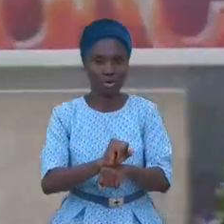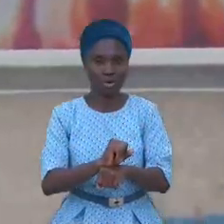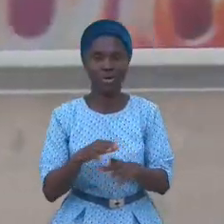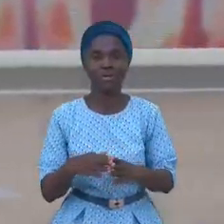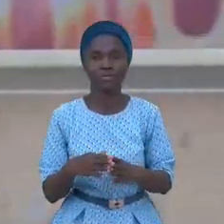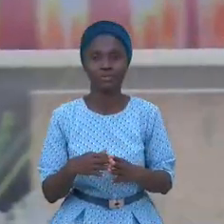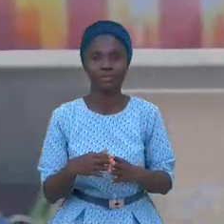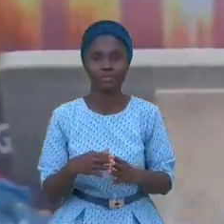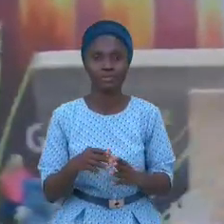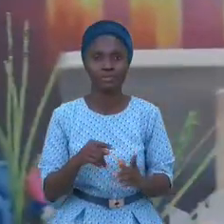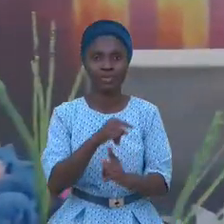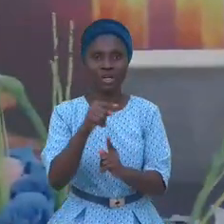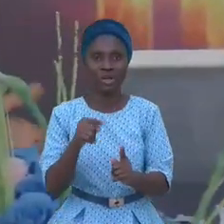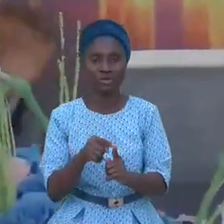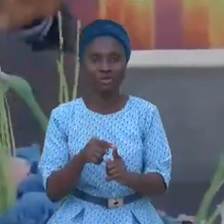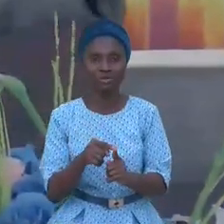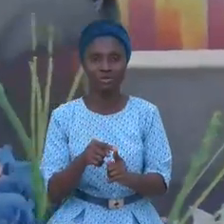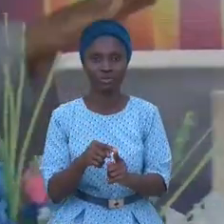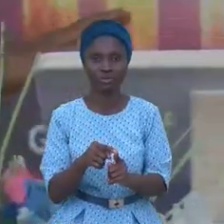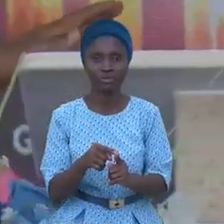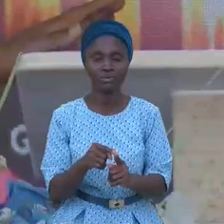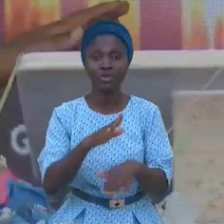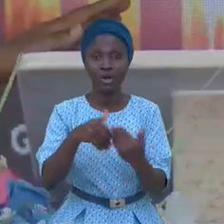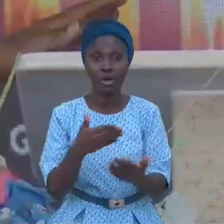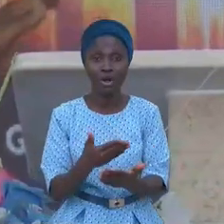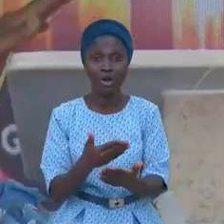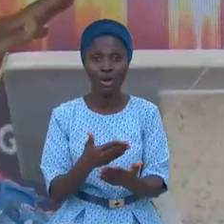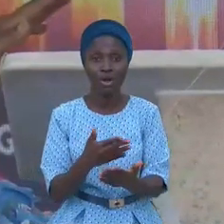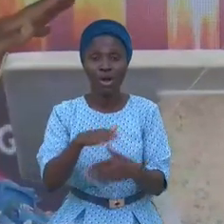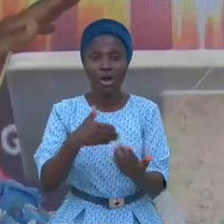Quand la première partie de la phrase dit tous les gens